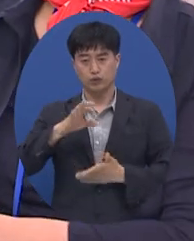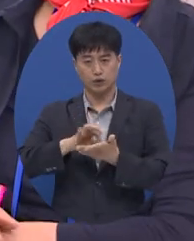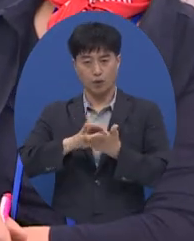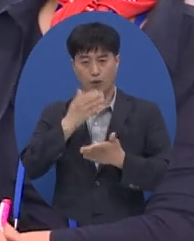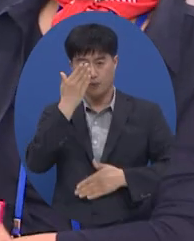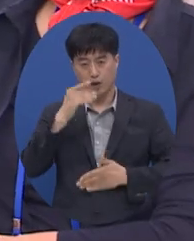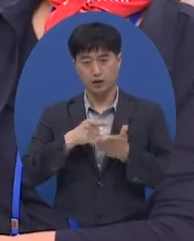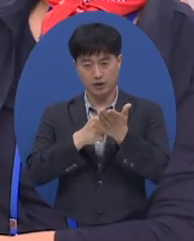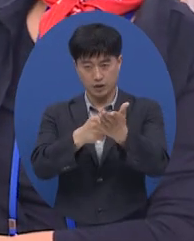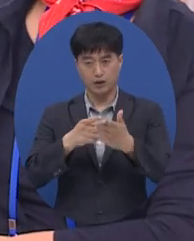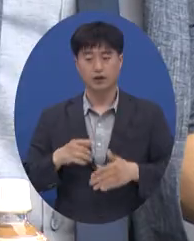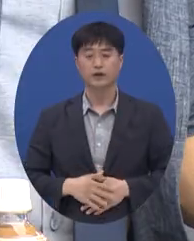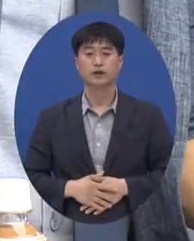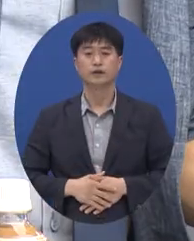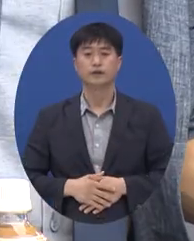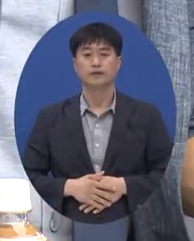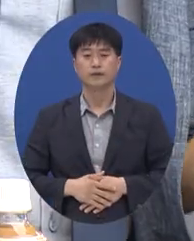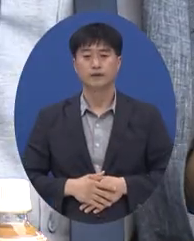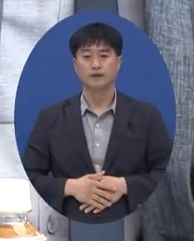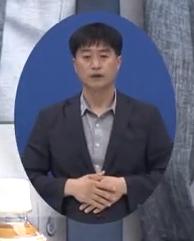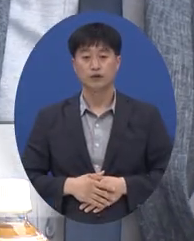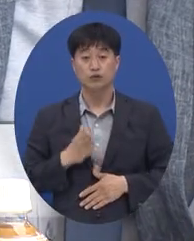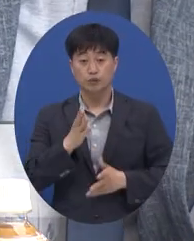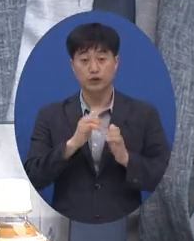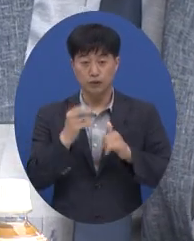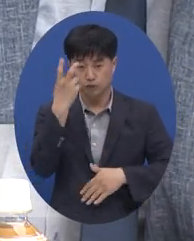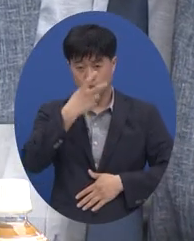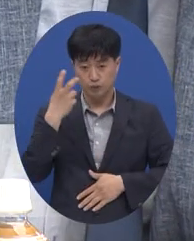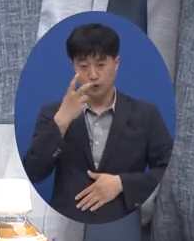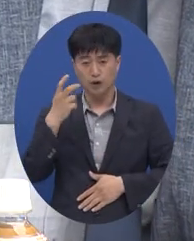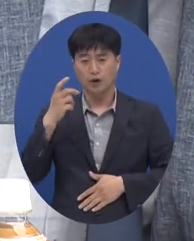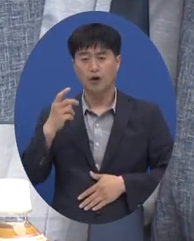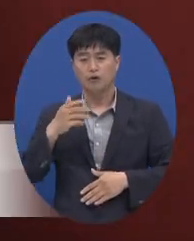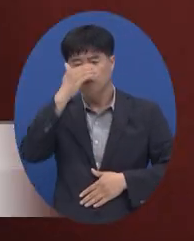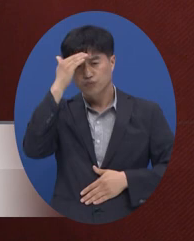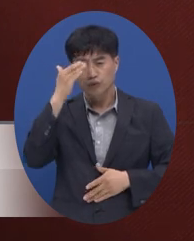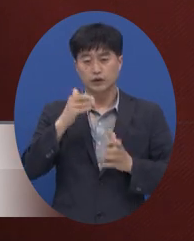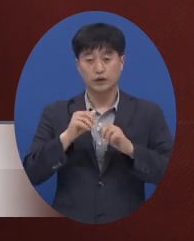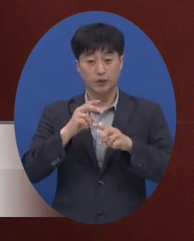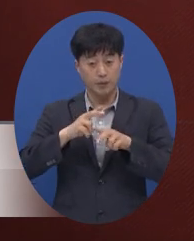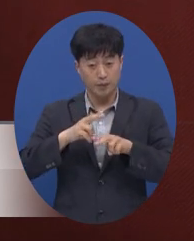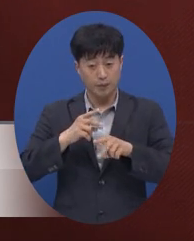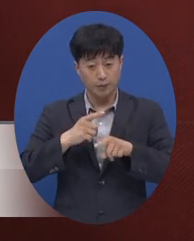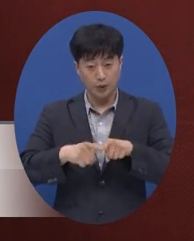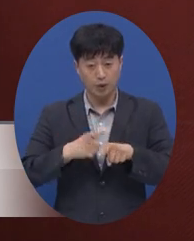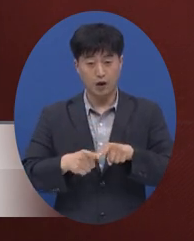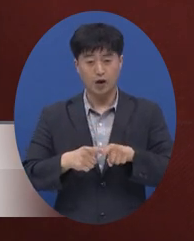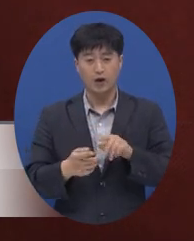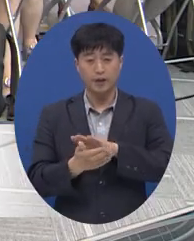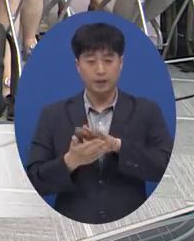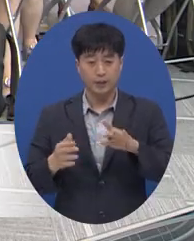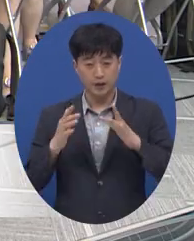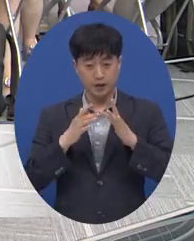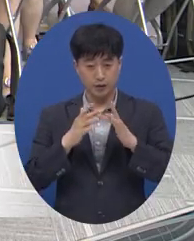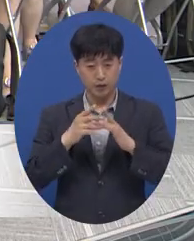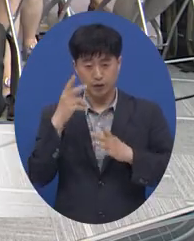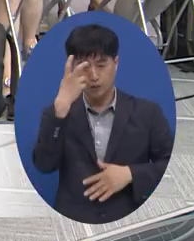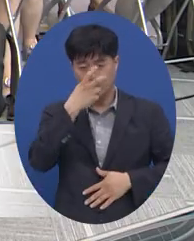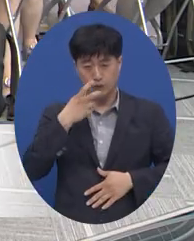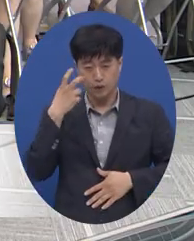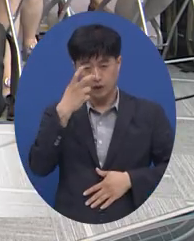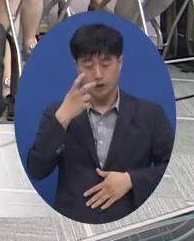있는 제안드립니다 전문가 심사와 청중 평가 사전 온라인 여론 조사의 점수를 합산해